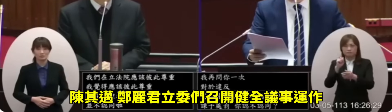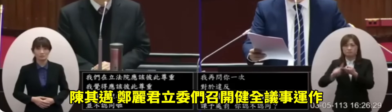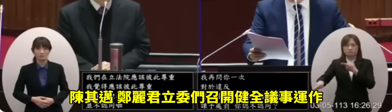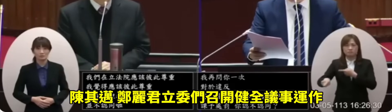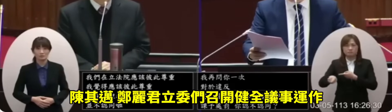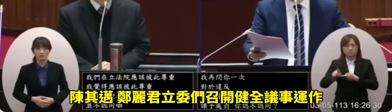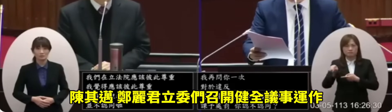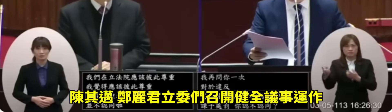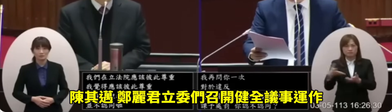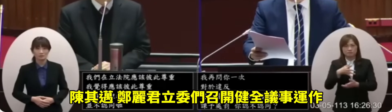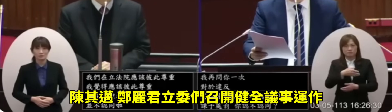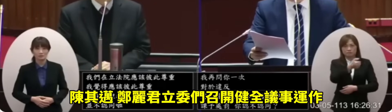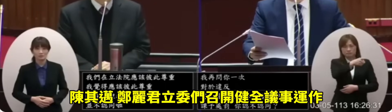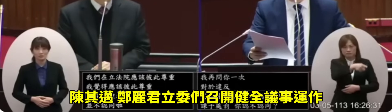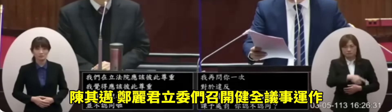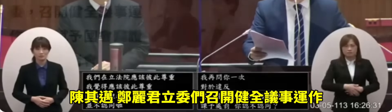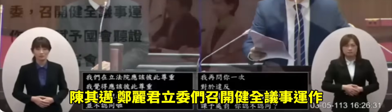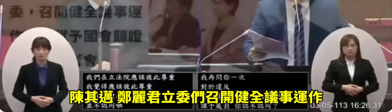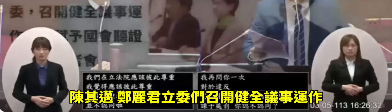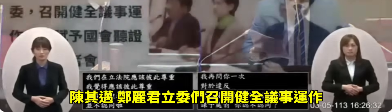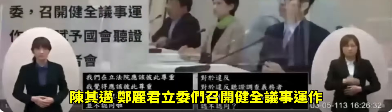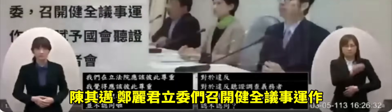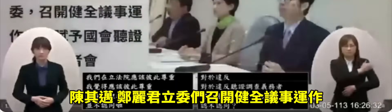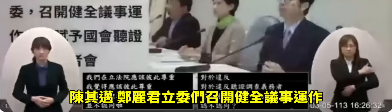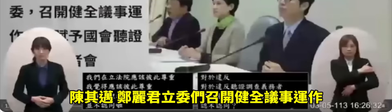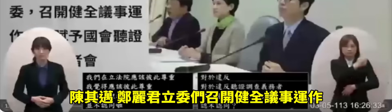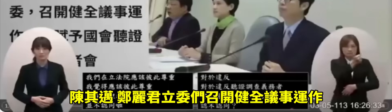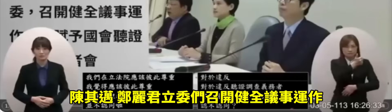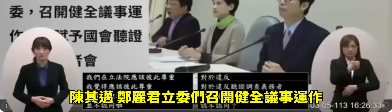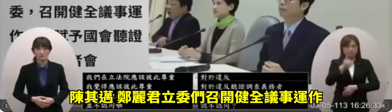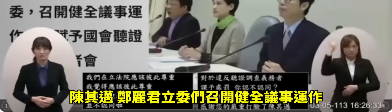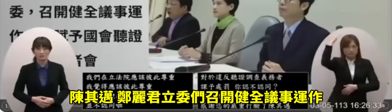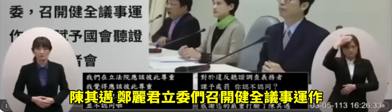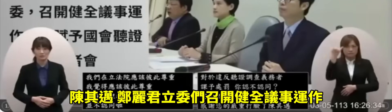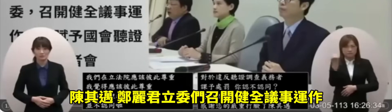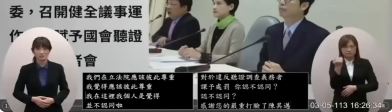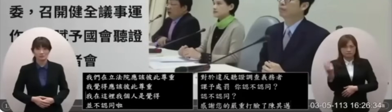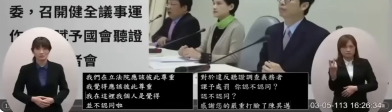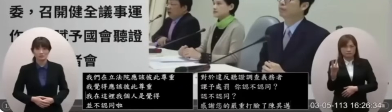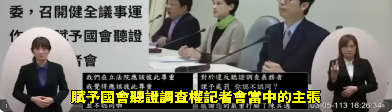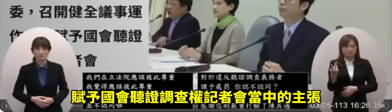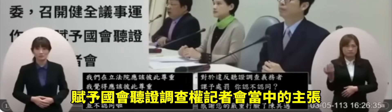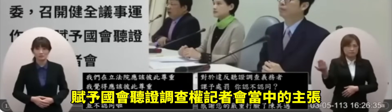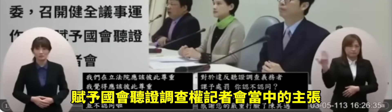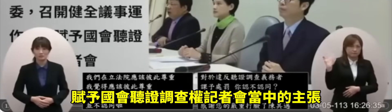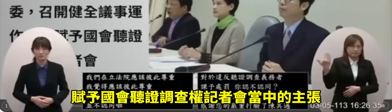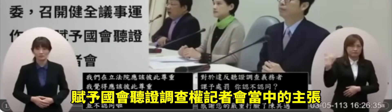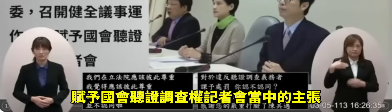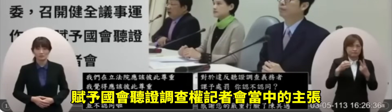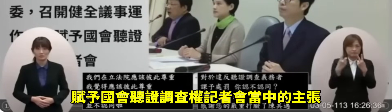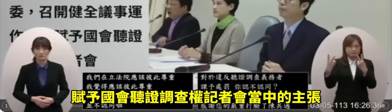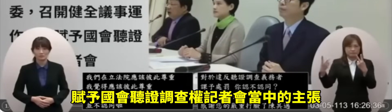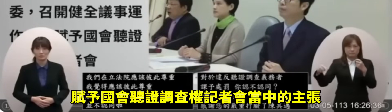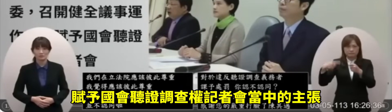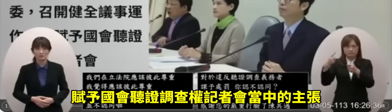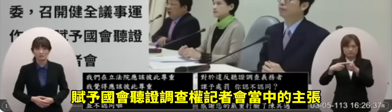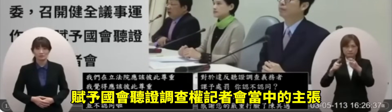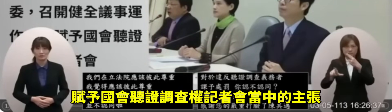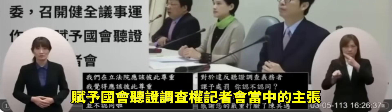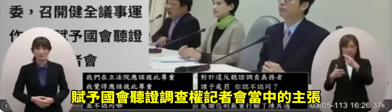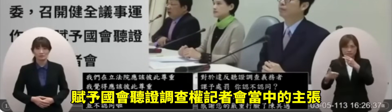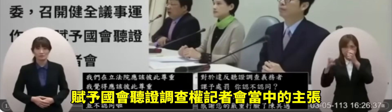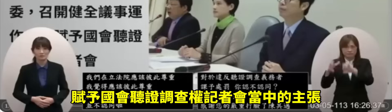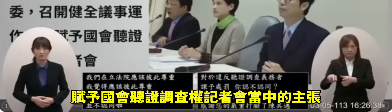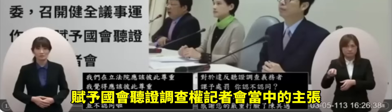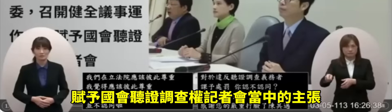2012年12月6号，陈其迈、郑丽君、立委们召开健全议事运作，赋予国会听证调